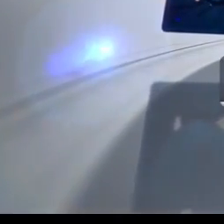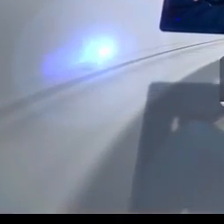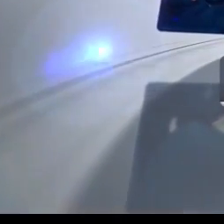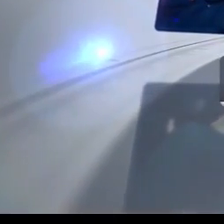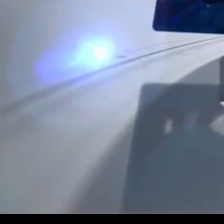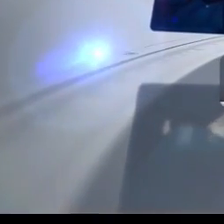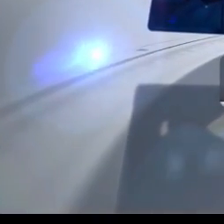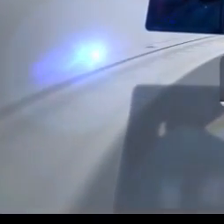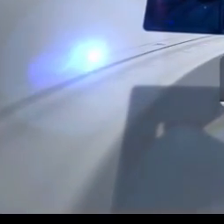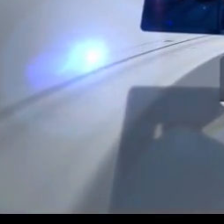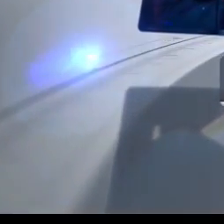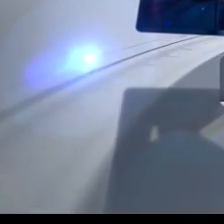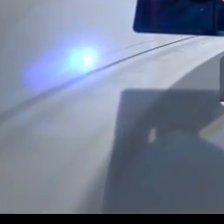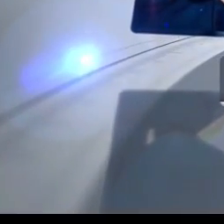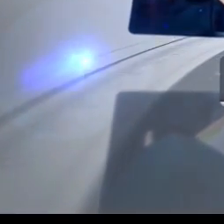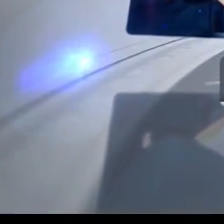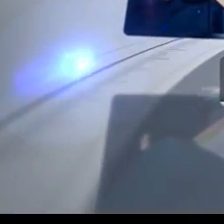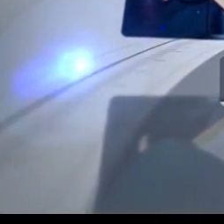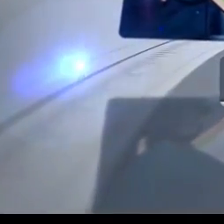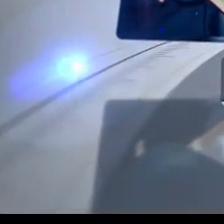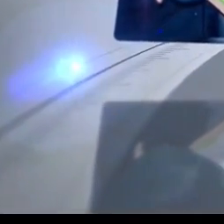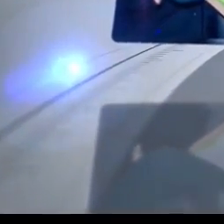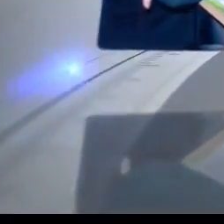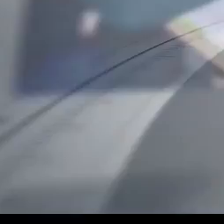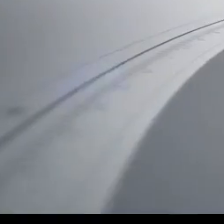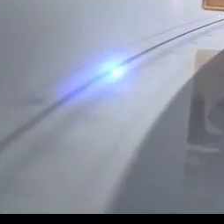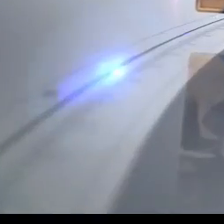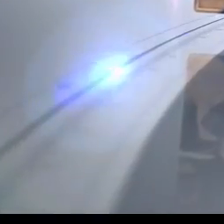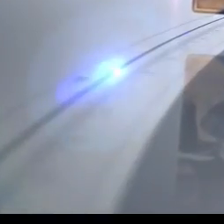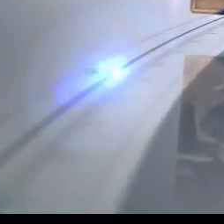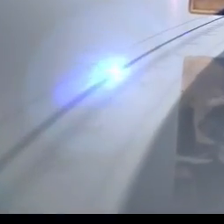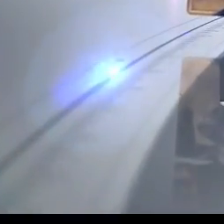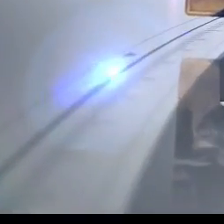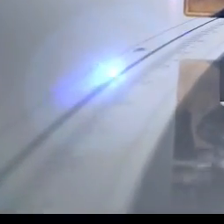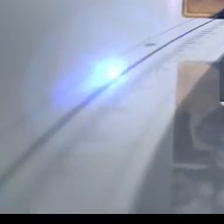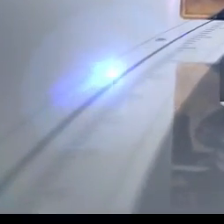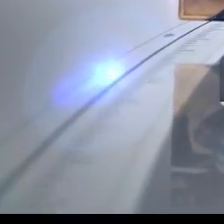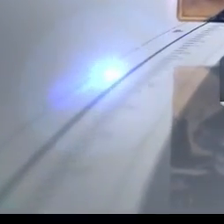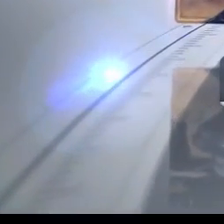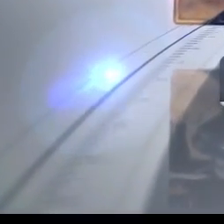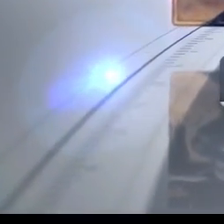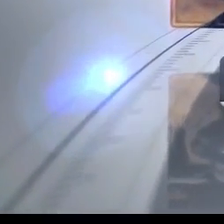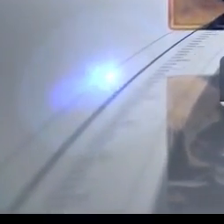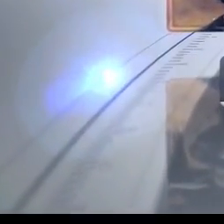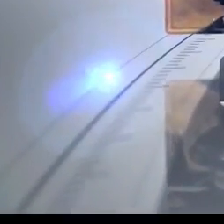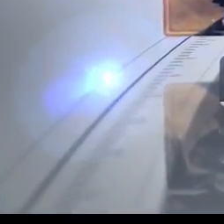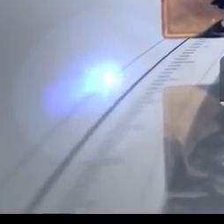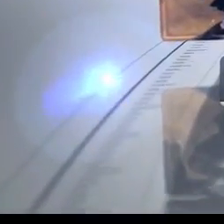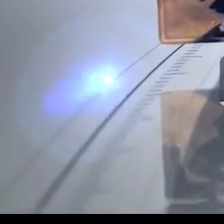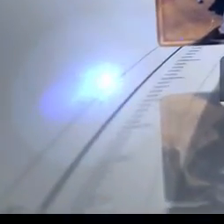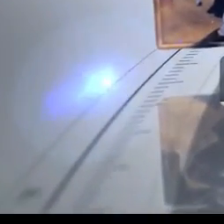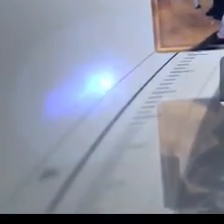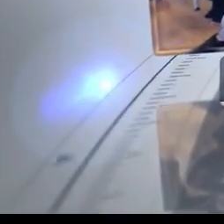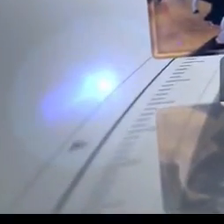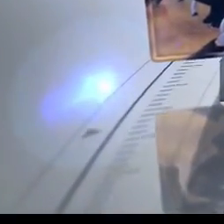Бид үй хэнтэй хамтаран әжілдіг өә? Бид үй насандүршин болуусоргийг ерүүл мэнд хөдлмөөр негім хамгаал соиил әдейн засаг